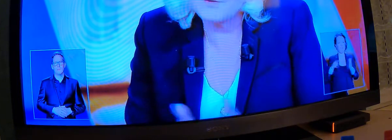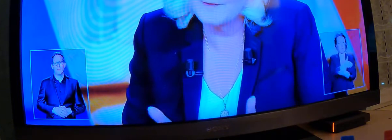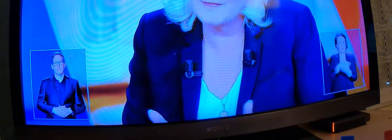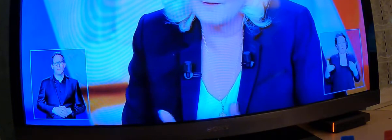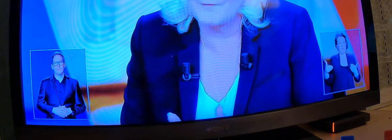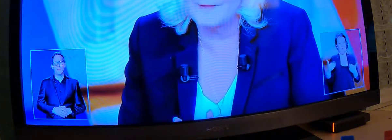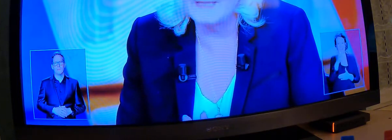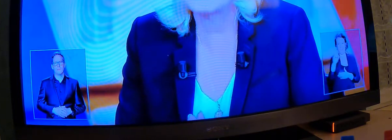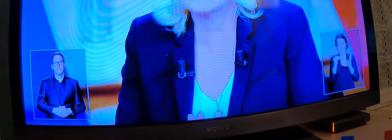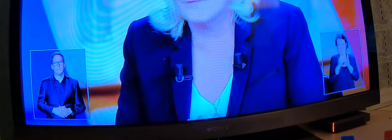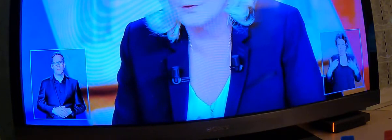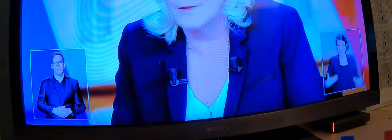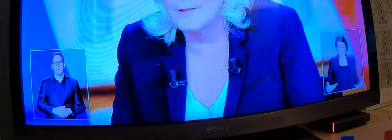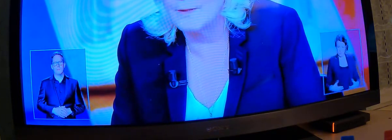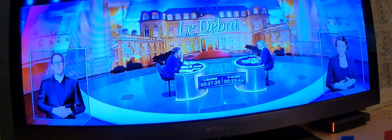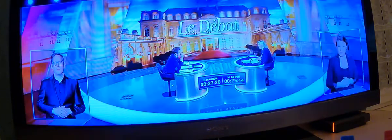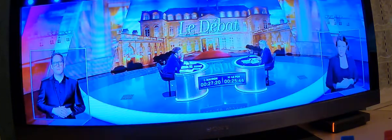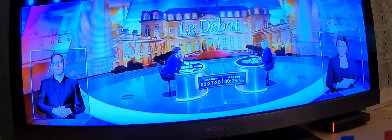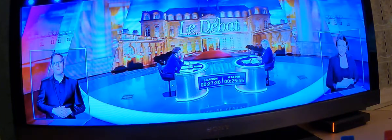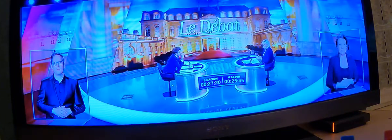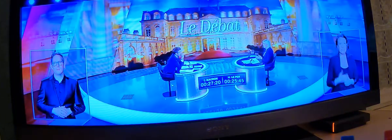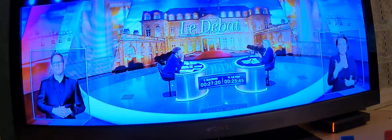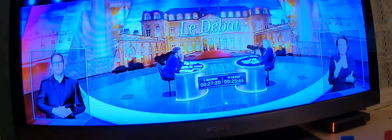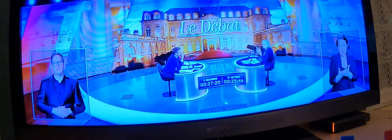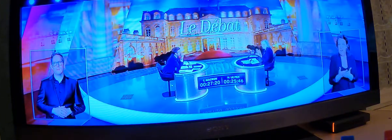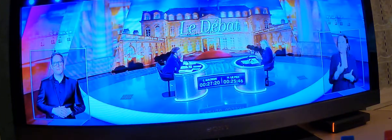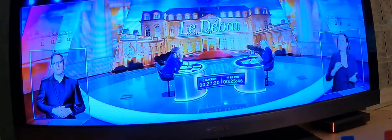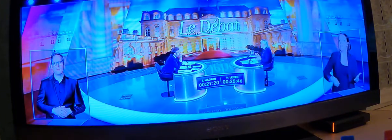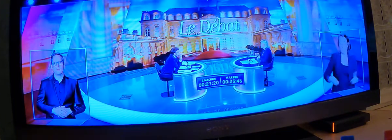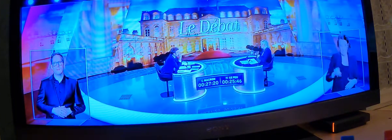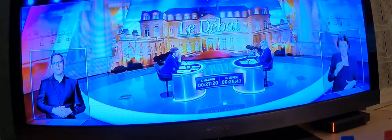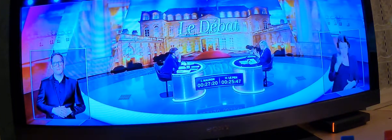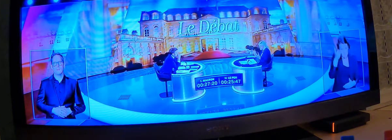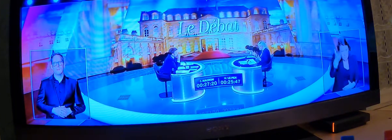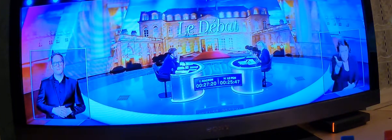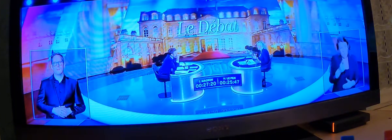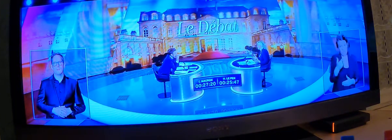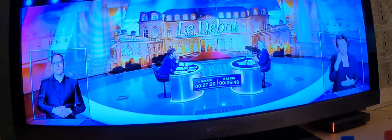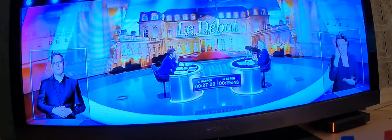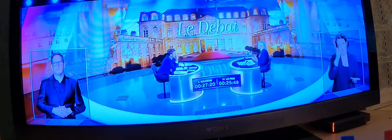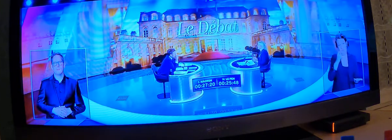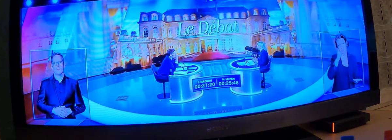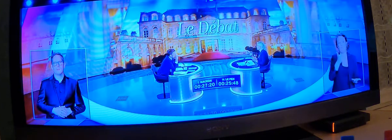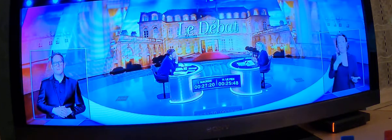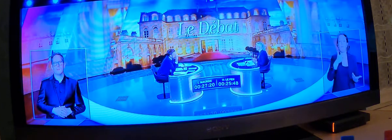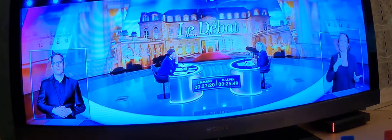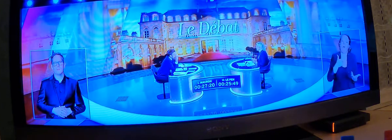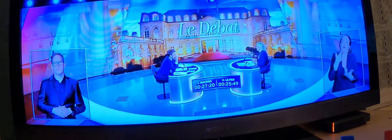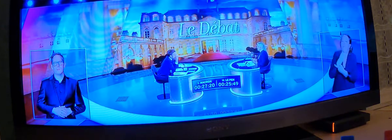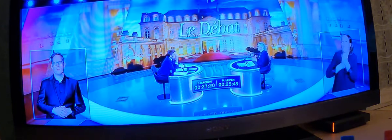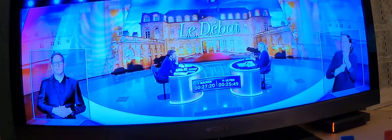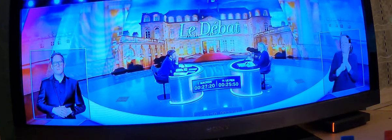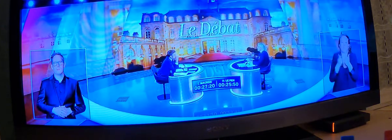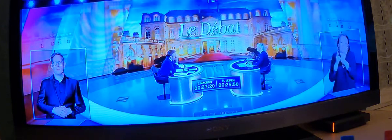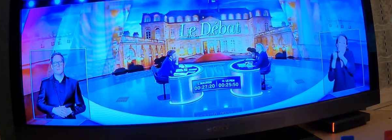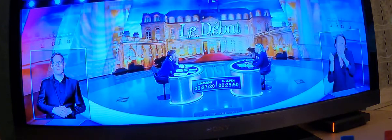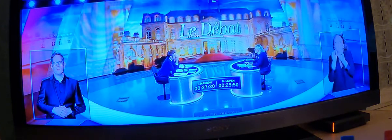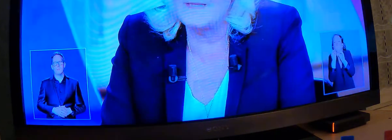aussi, je suis désolé de vous le dire, c'est votre résultat. Vous nous expliquez que vous êtes très bon en économie, que d'ailleurs les entreprises vous adorent. Très bien. Il